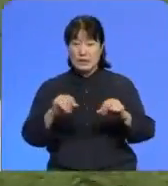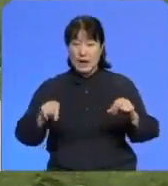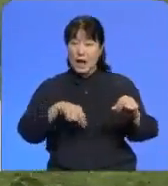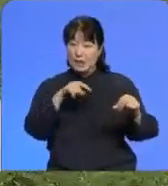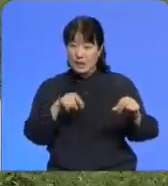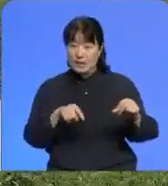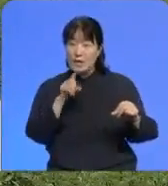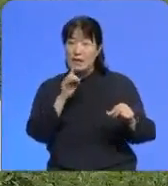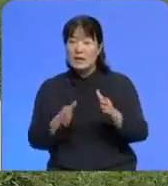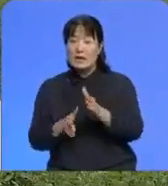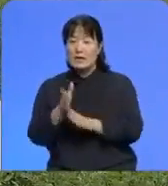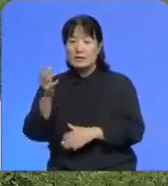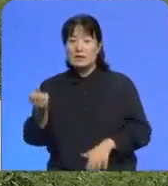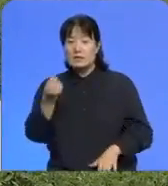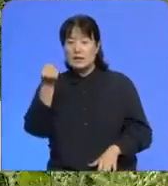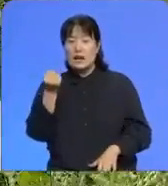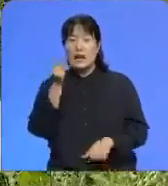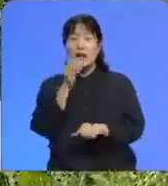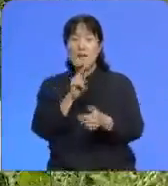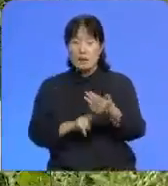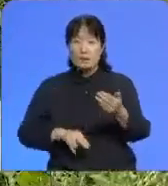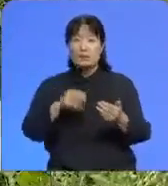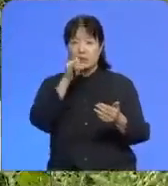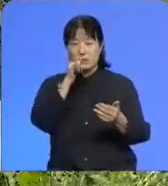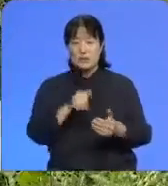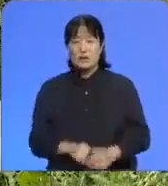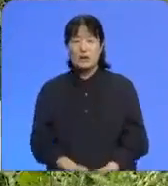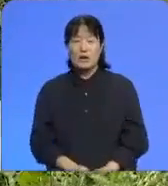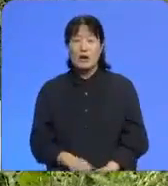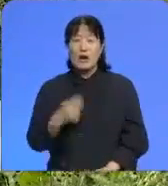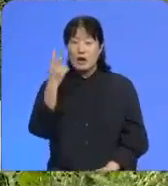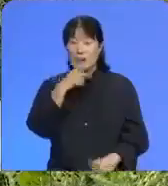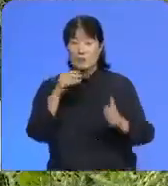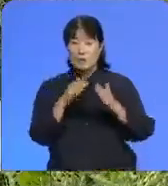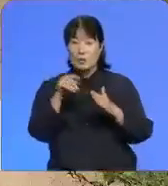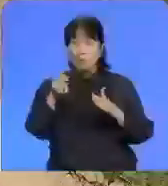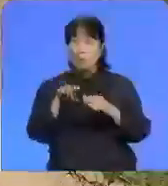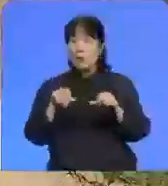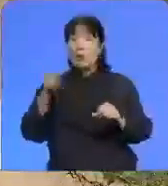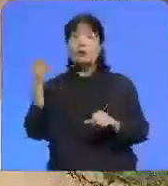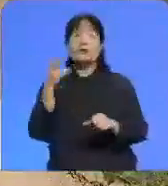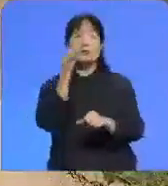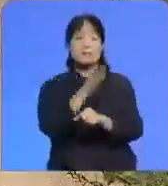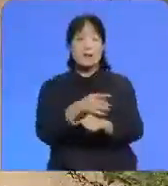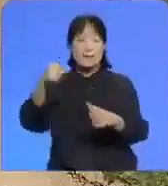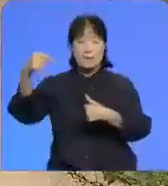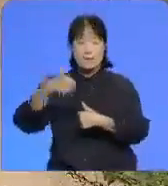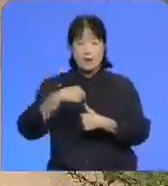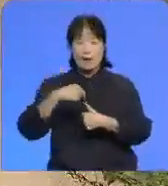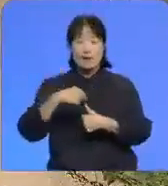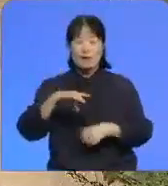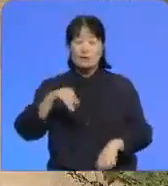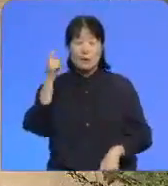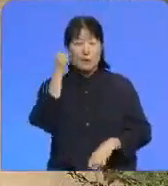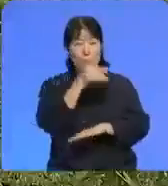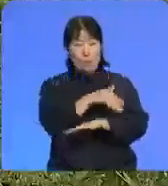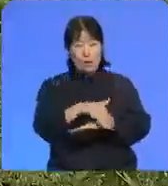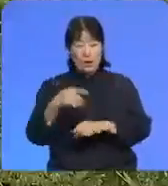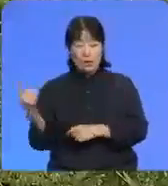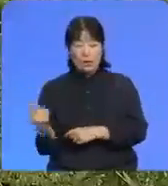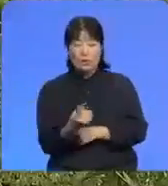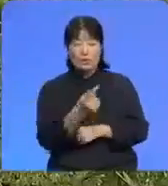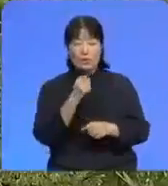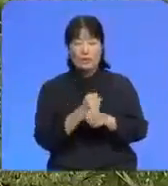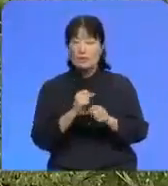판 시유지도 포함됐는데 지난 3월 감사원이 이를 다시 사들이라고 통보했습니다. 처음 계획인 골프장을 만들지